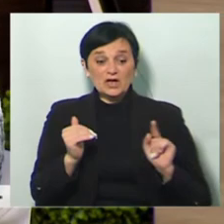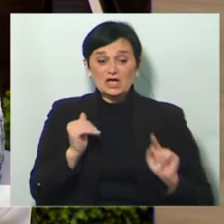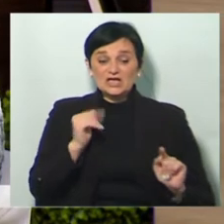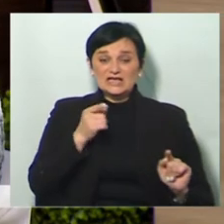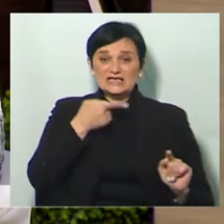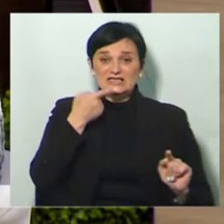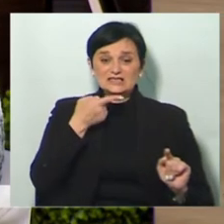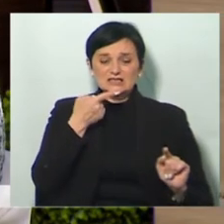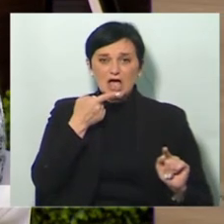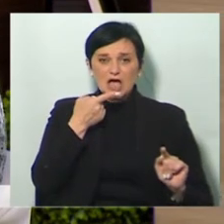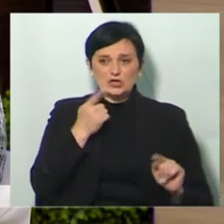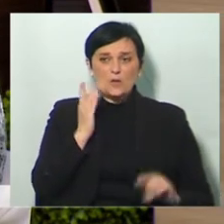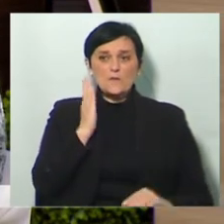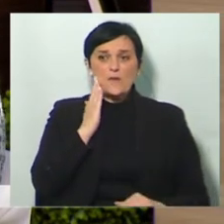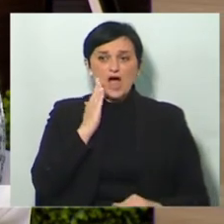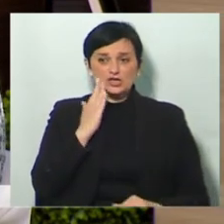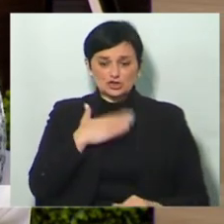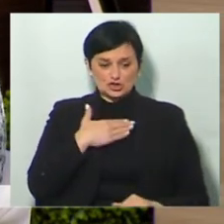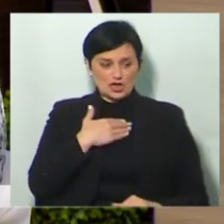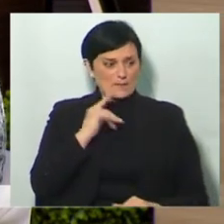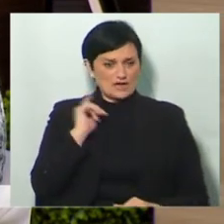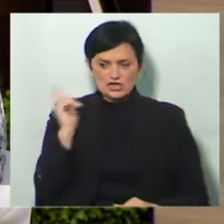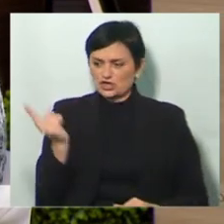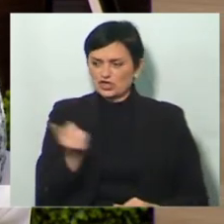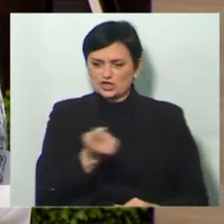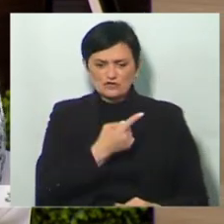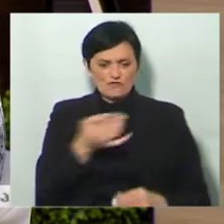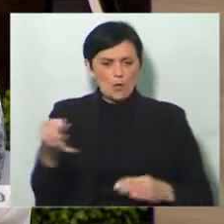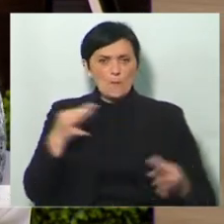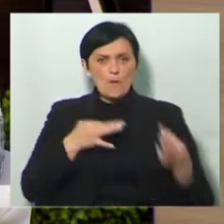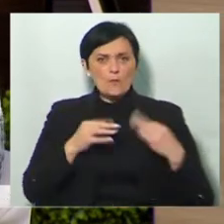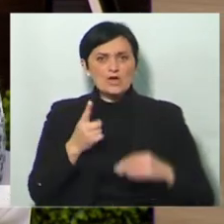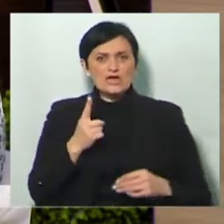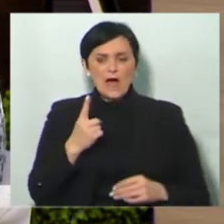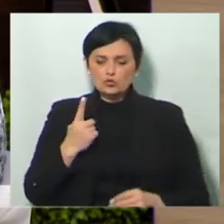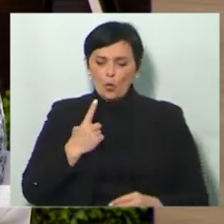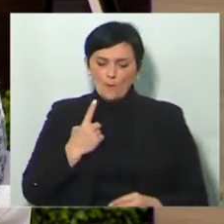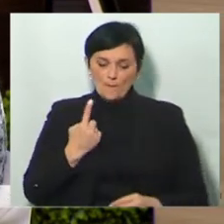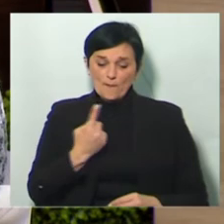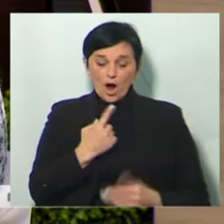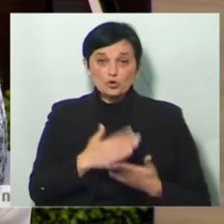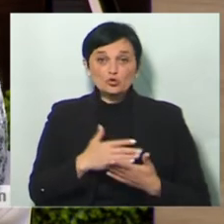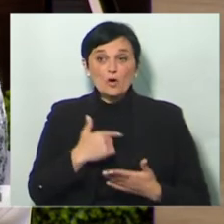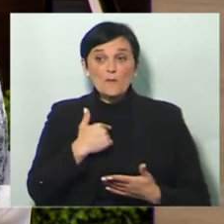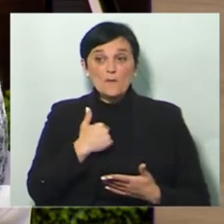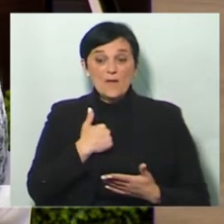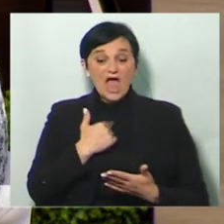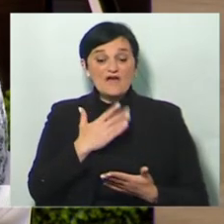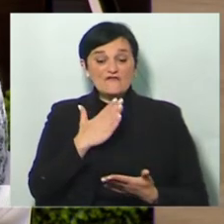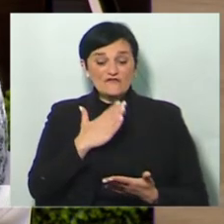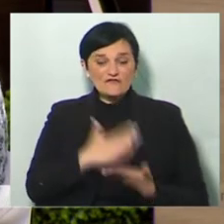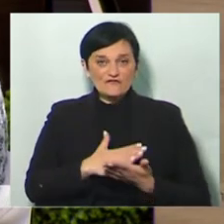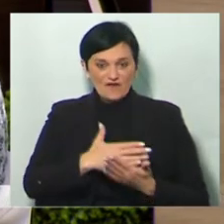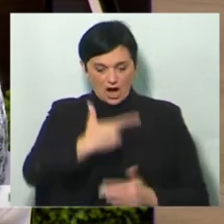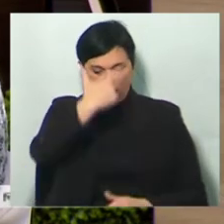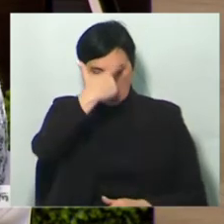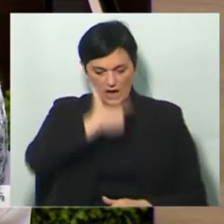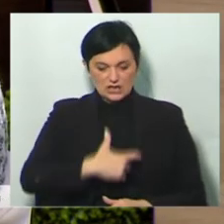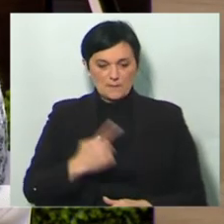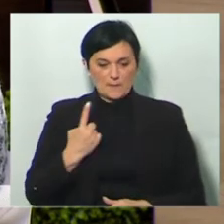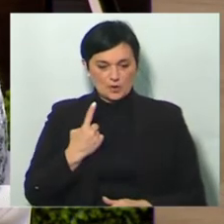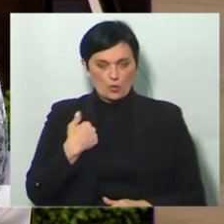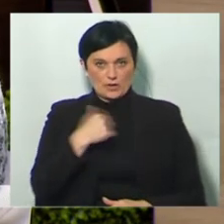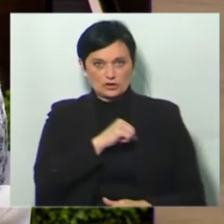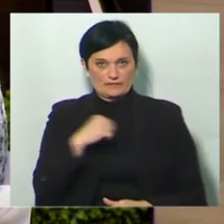რომ მართალია ჩემ სირგლივო ყველა მეუბნება, რომ რატო ხარ მარტო ან რაღაც, მაგრამ მე ვარ პროდუქტი ჩემი